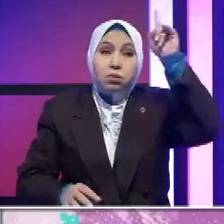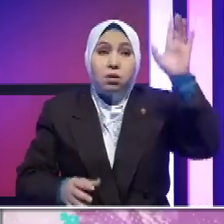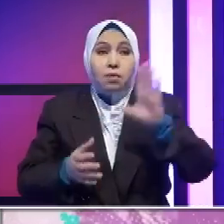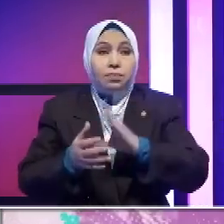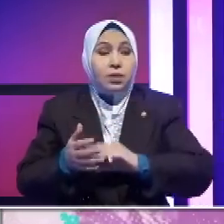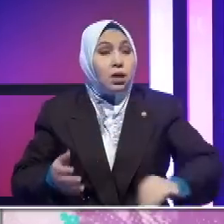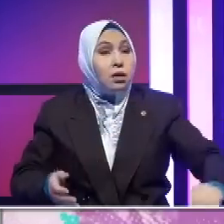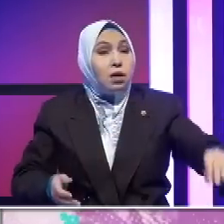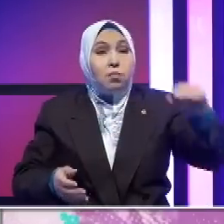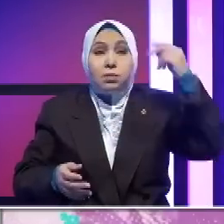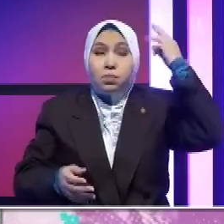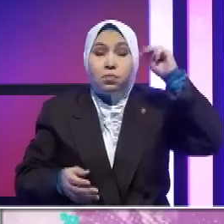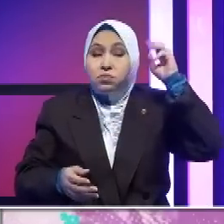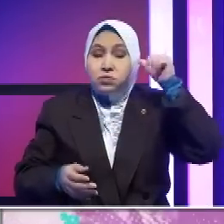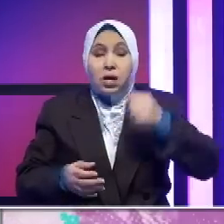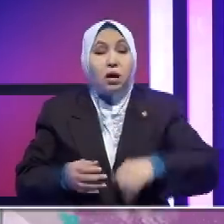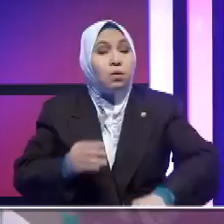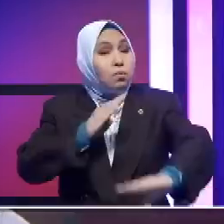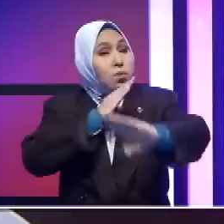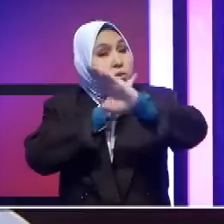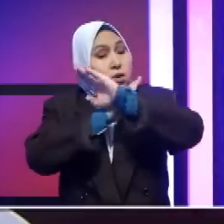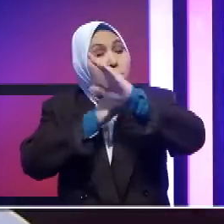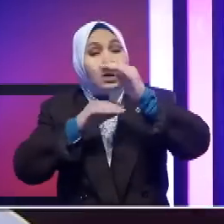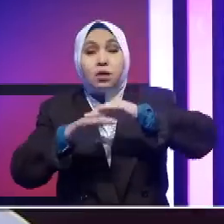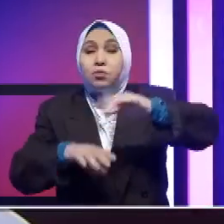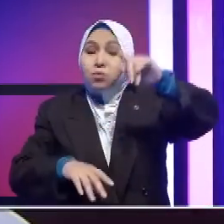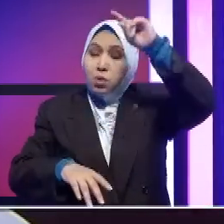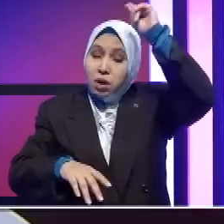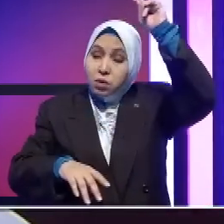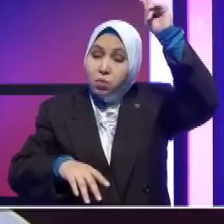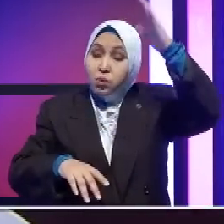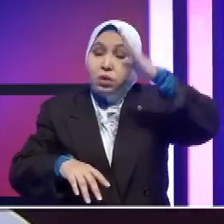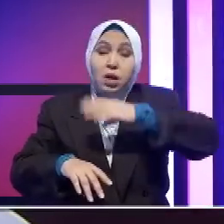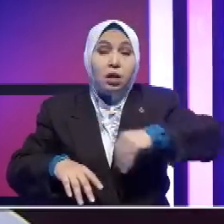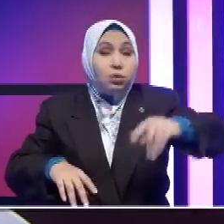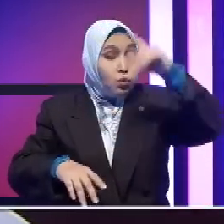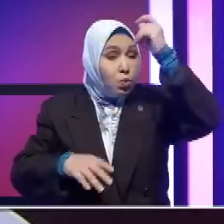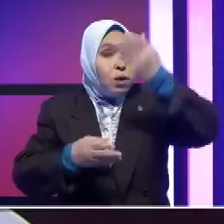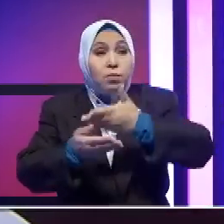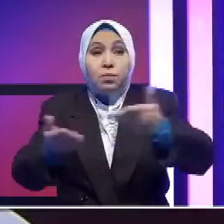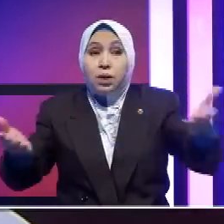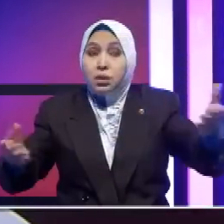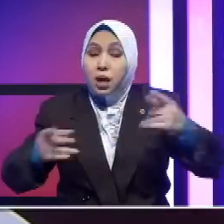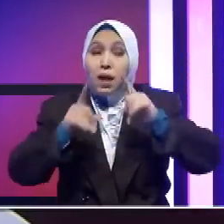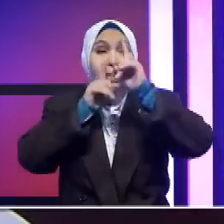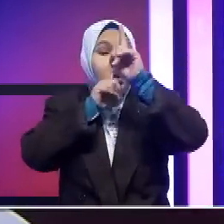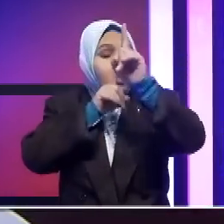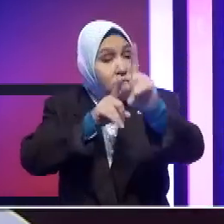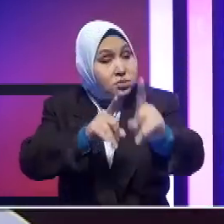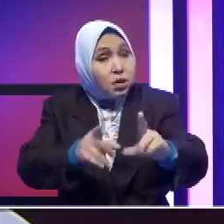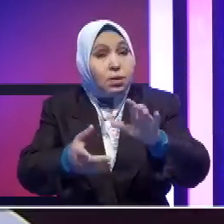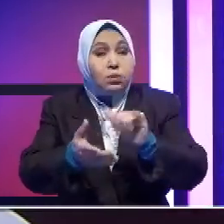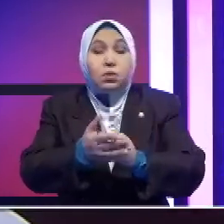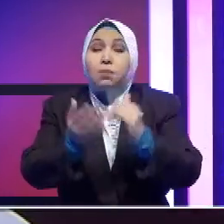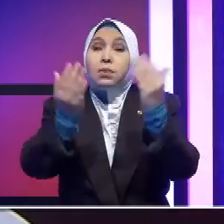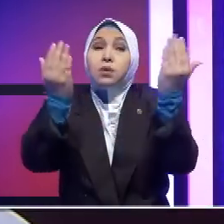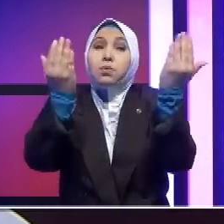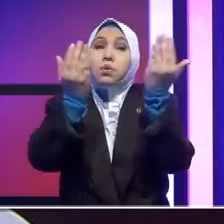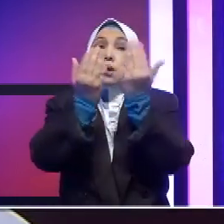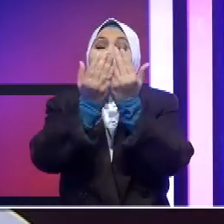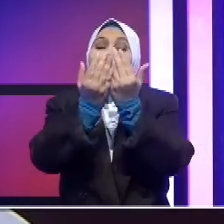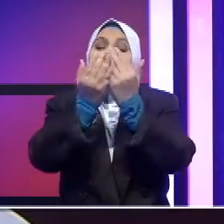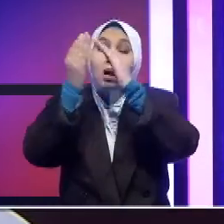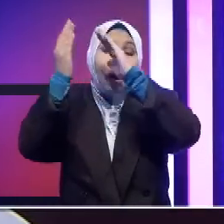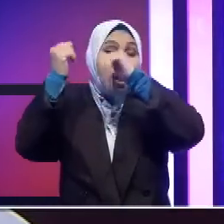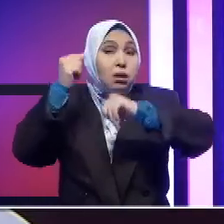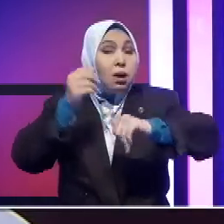membalas berkata, sesungguhnya aku berlindung kepada Tuhanku dan Tuhanmu. Sekali lagi, dalam membalas, Nabi Musa berdoa, ya, mengharapkan